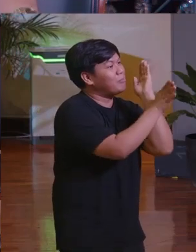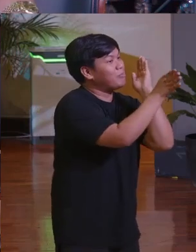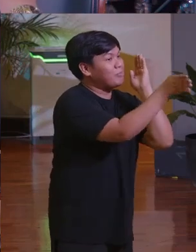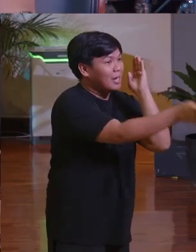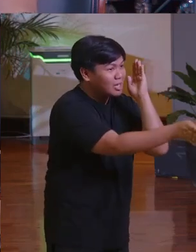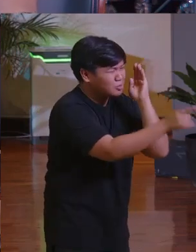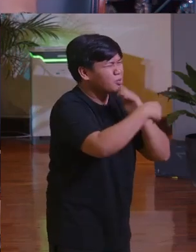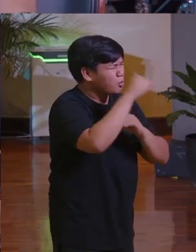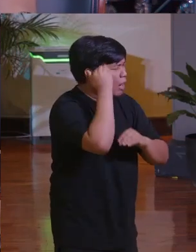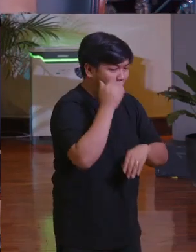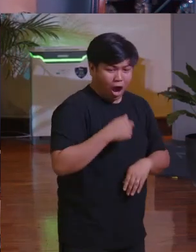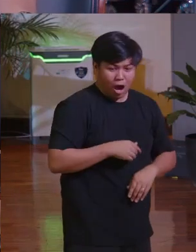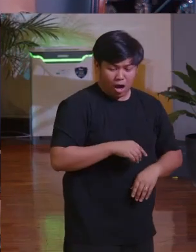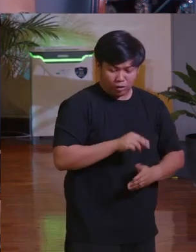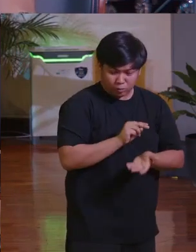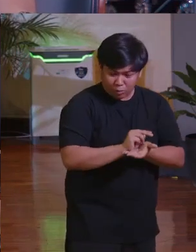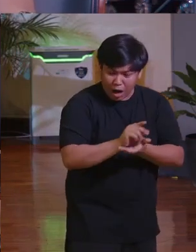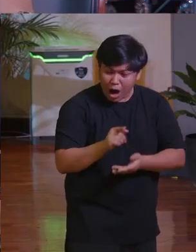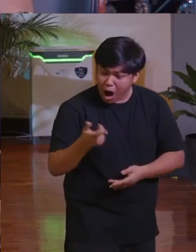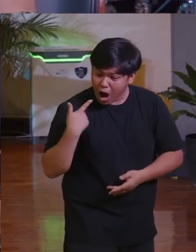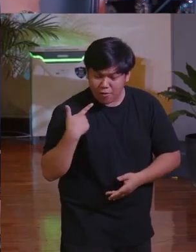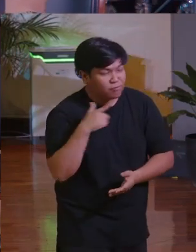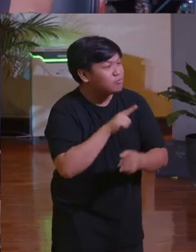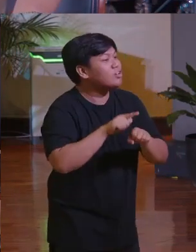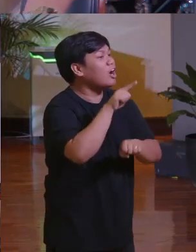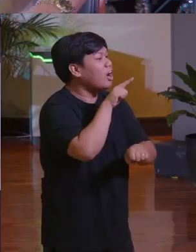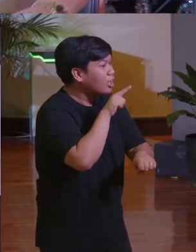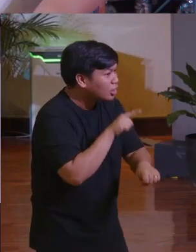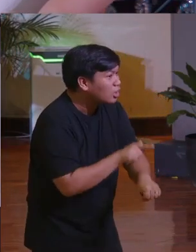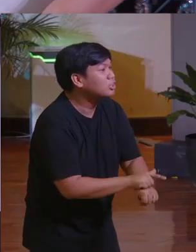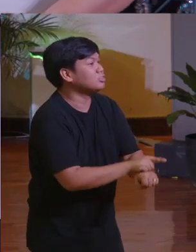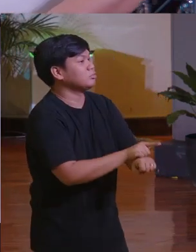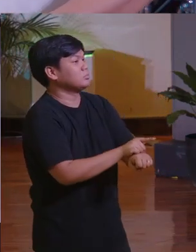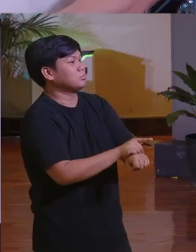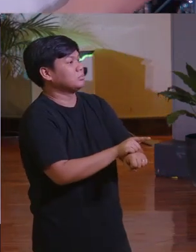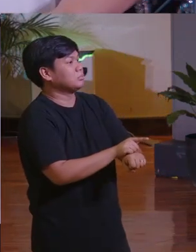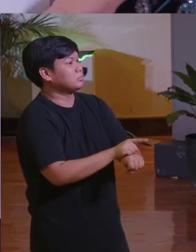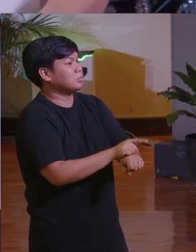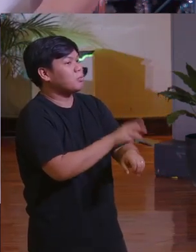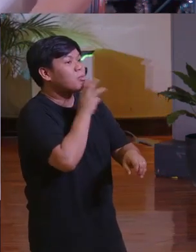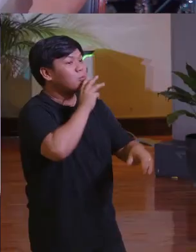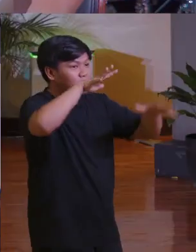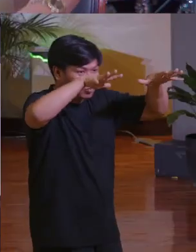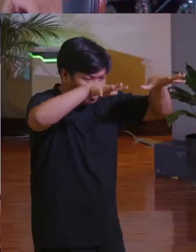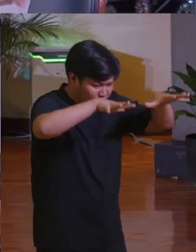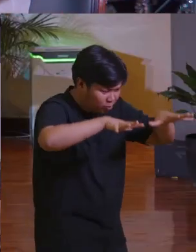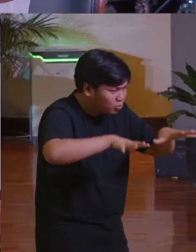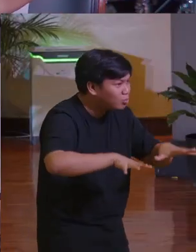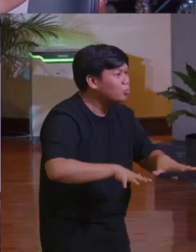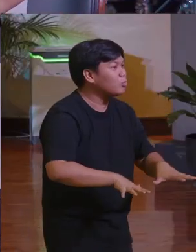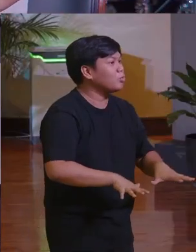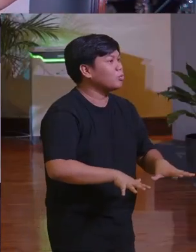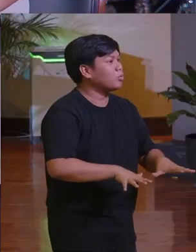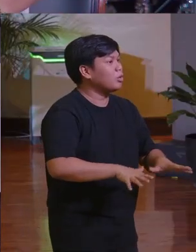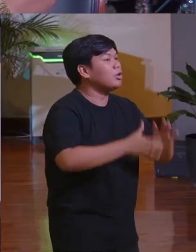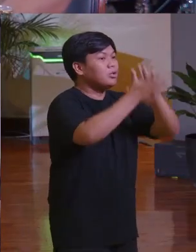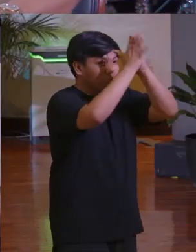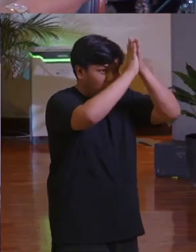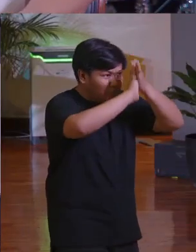kanyang beak. At magmula no, naging sign na ng peace ang